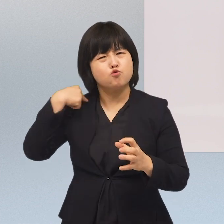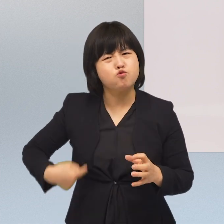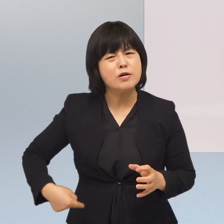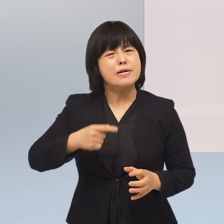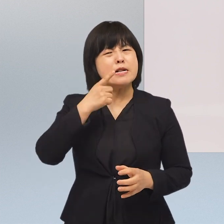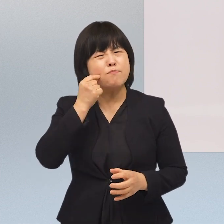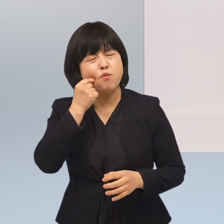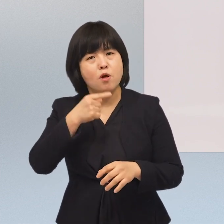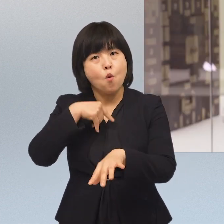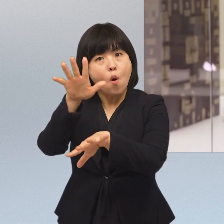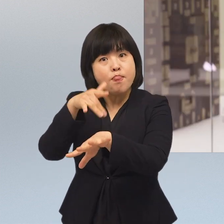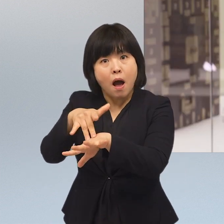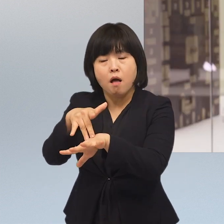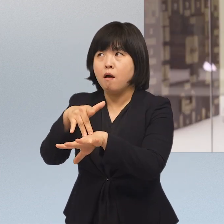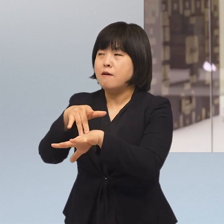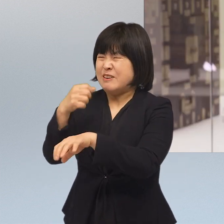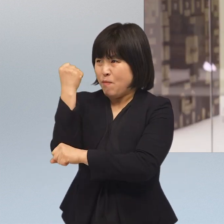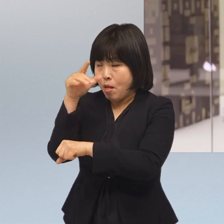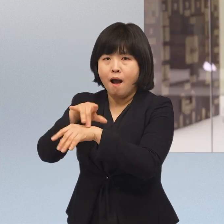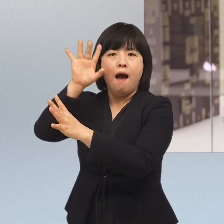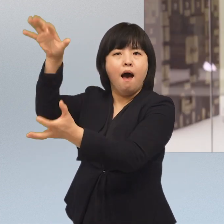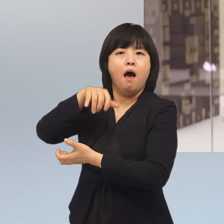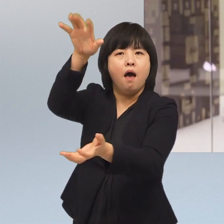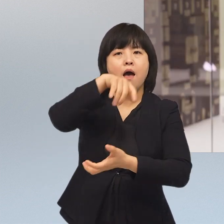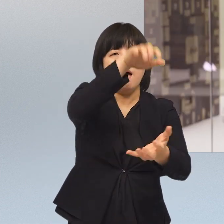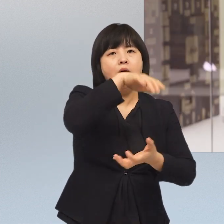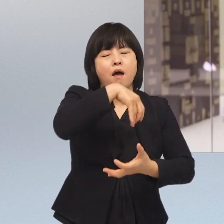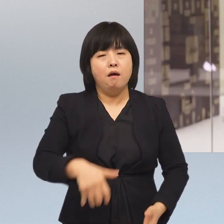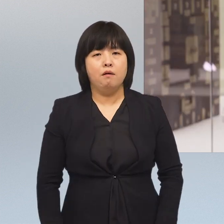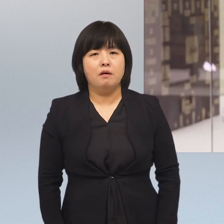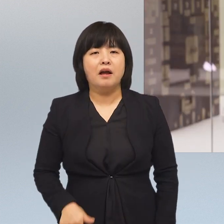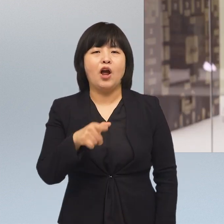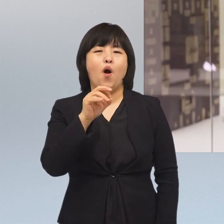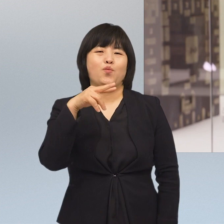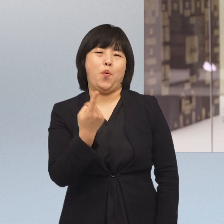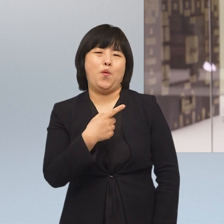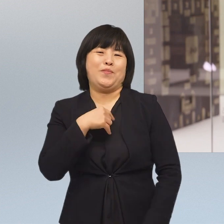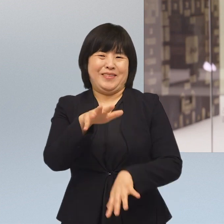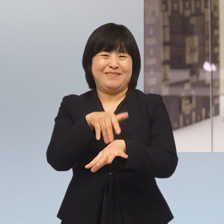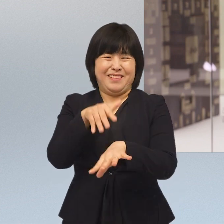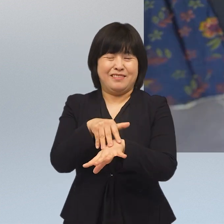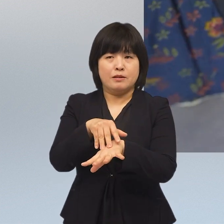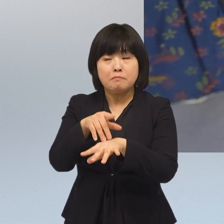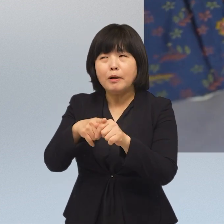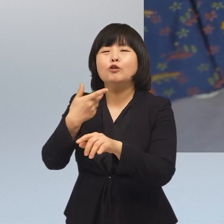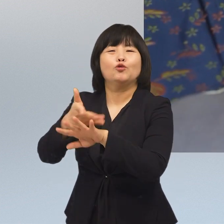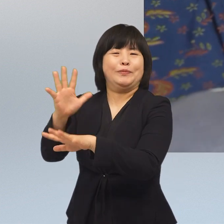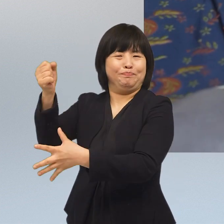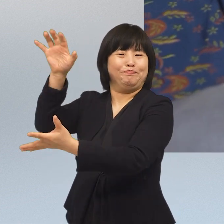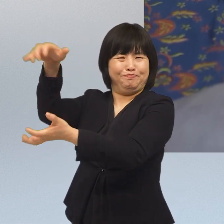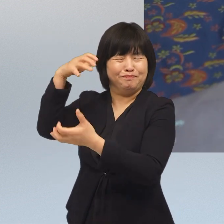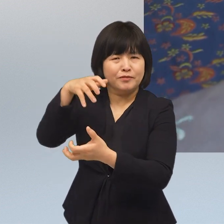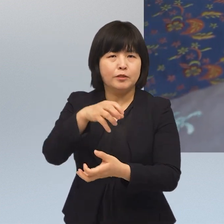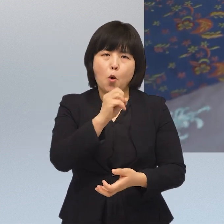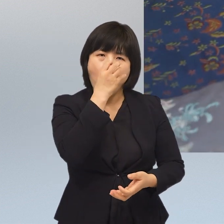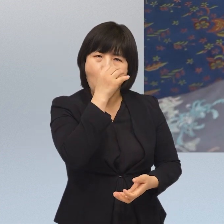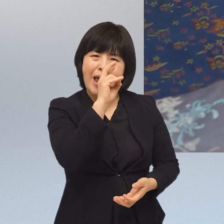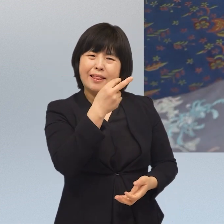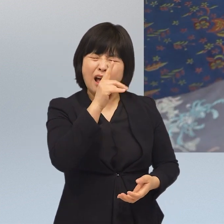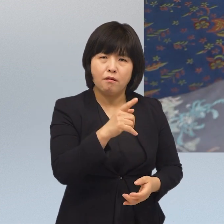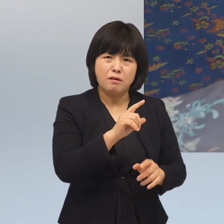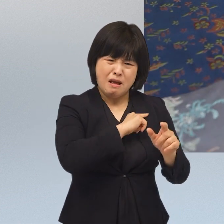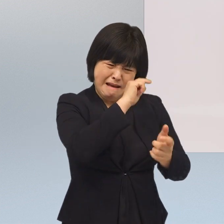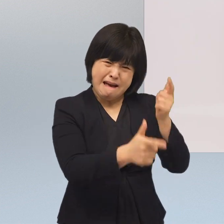영국이라든지 중국이라든지 일본이라든지 이런 데서 이제 원단이 많이 들어오기 때문에 경도 양단이라는 수입 양단도 있고 홍콩 양단이라는